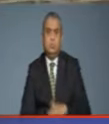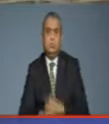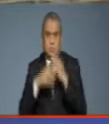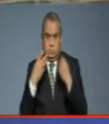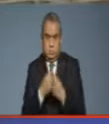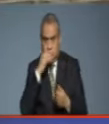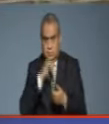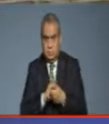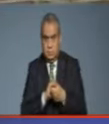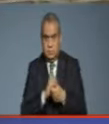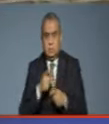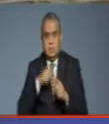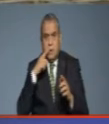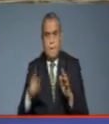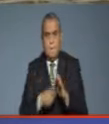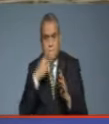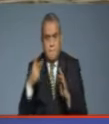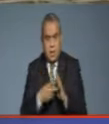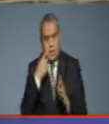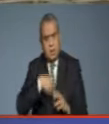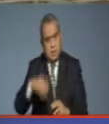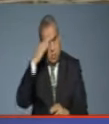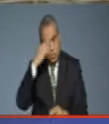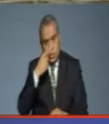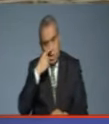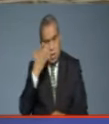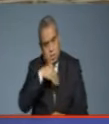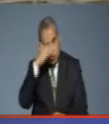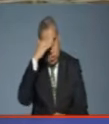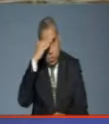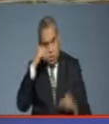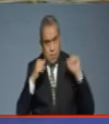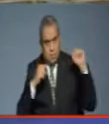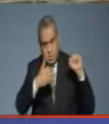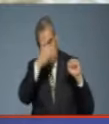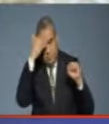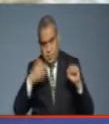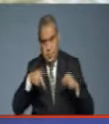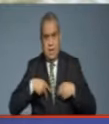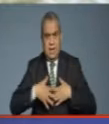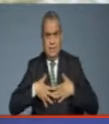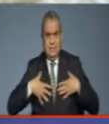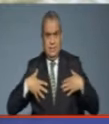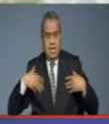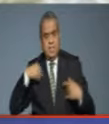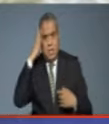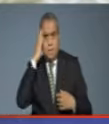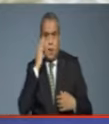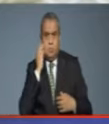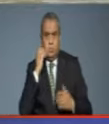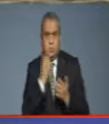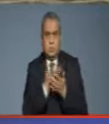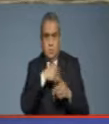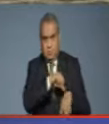و مره ثانيه تقديري واحترامي الكبير لشخصكم وسعيد بالزياره وهبقى سعيد اكتر اثناء